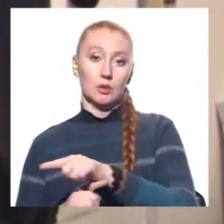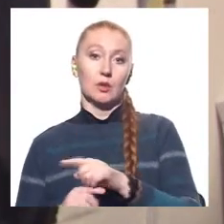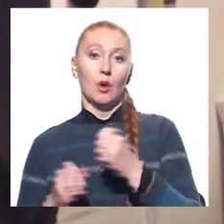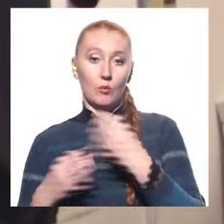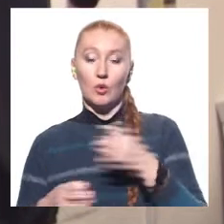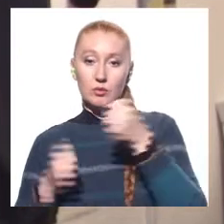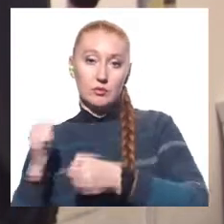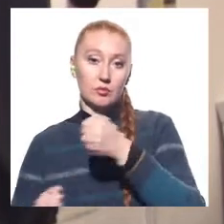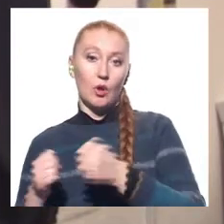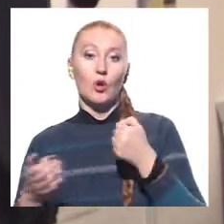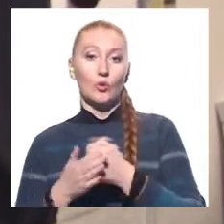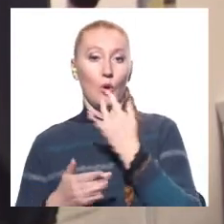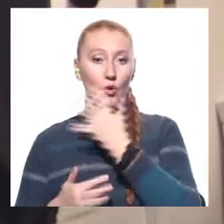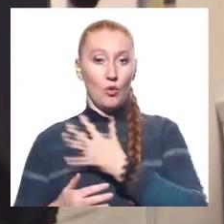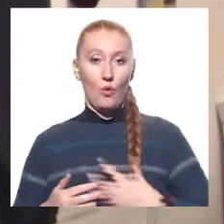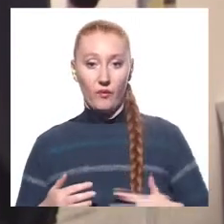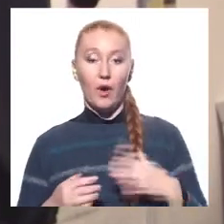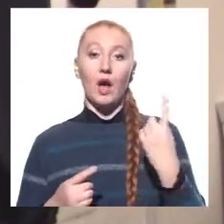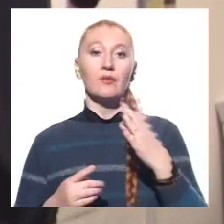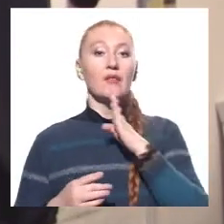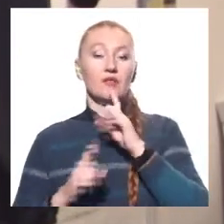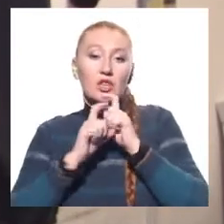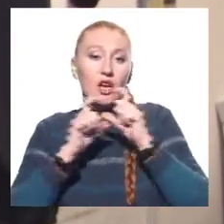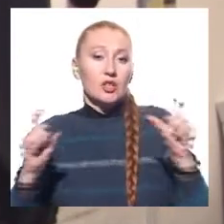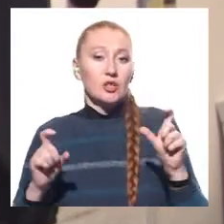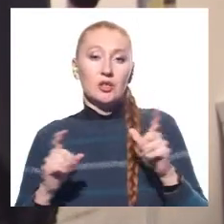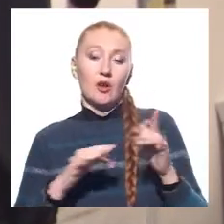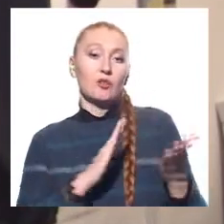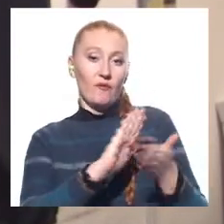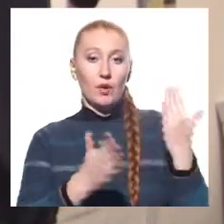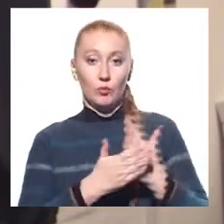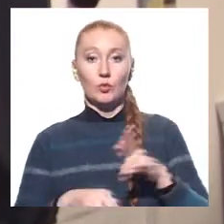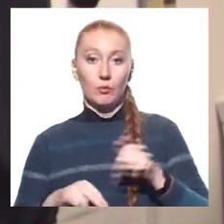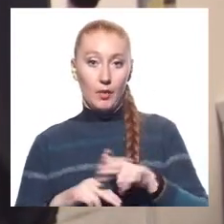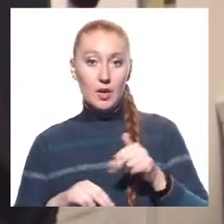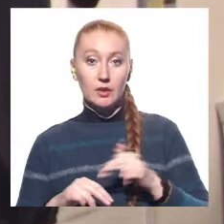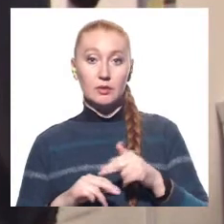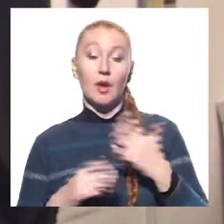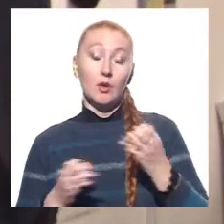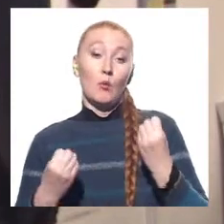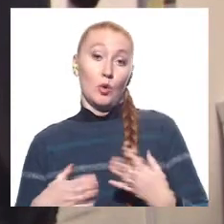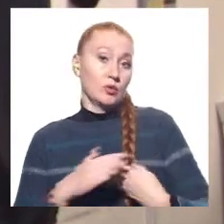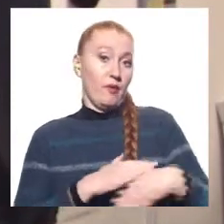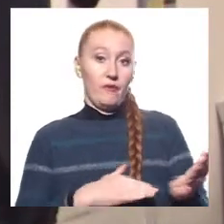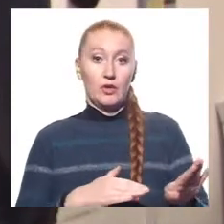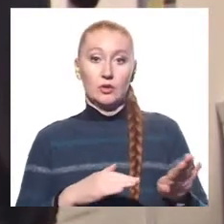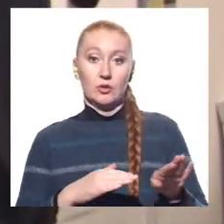просто забивати до крові. І тоді одна з дівчат почала кричати, що викликає поліцію. Вони просто вийшли назад